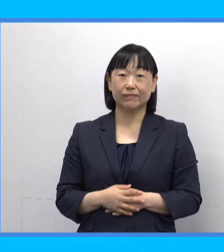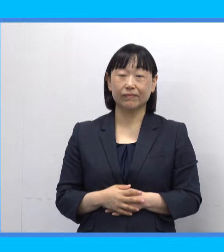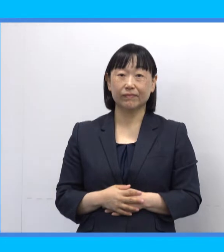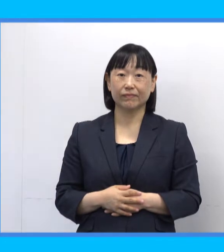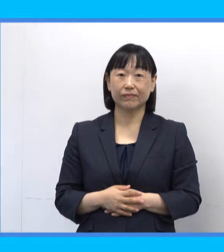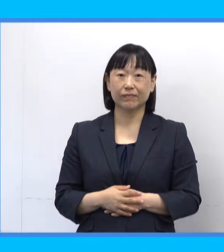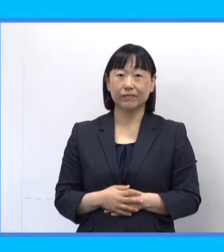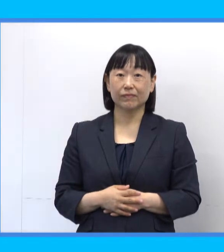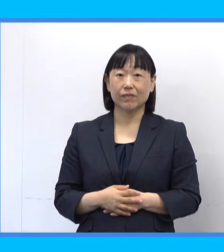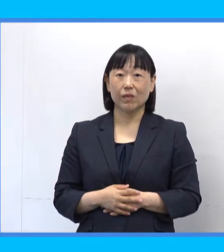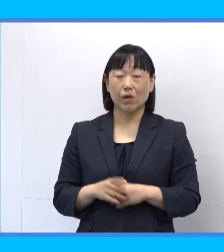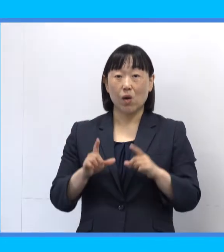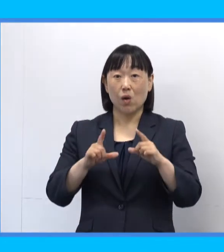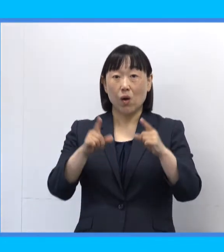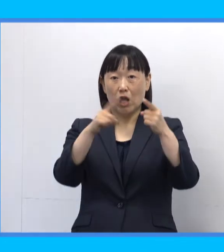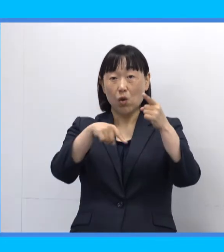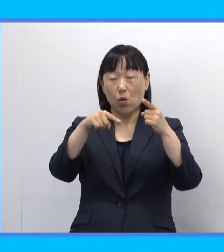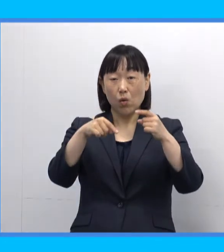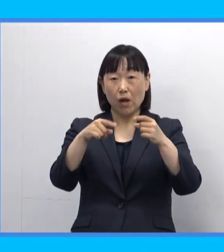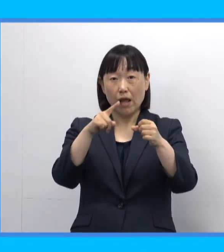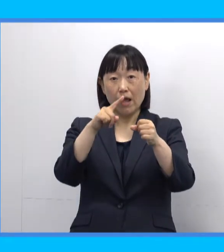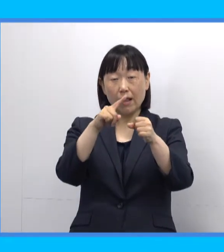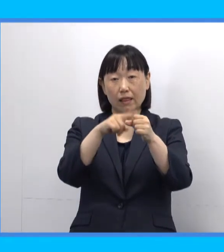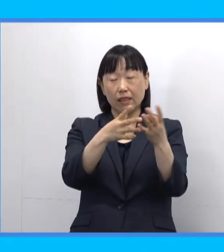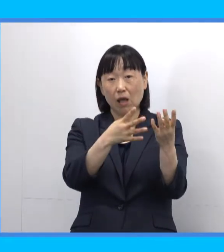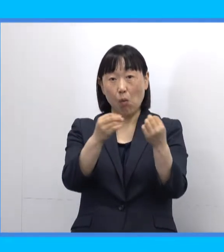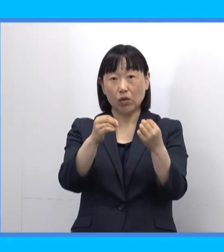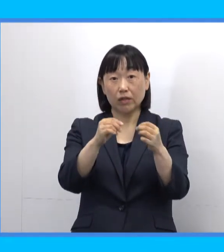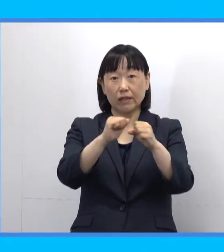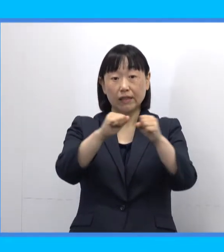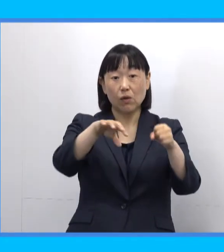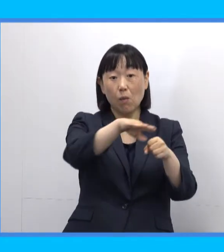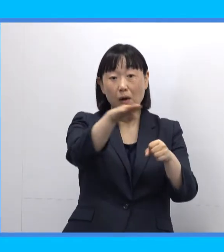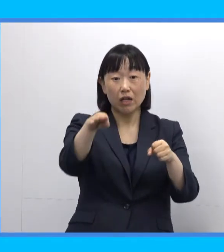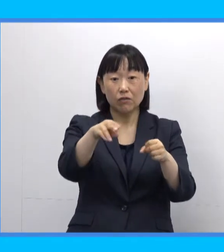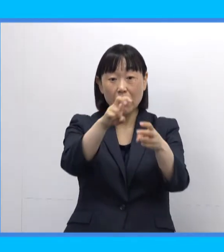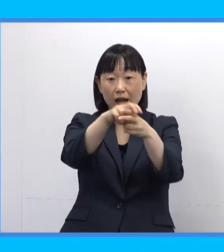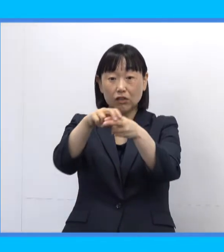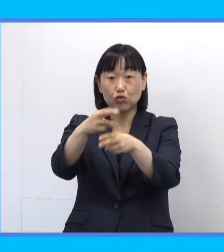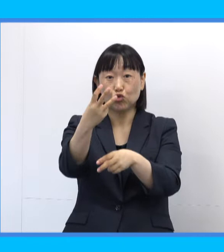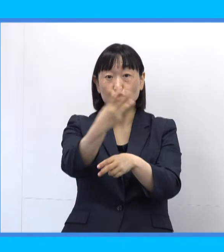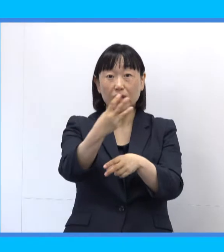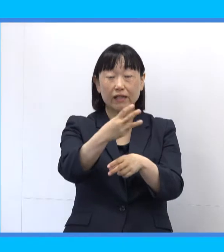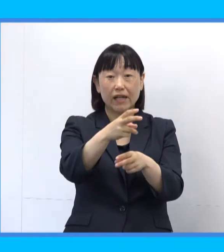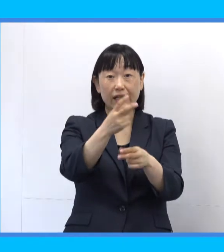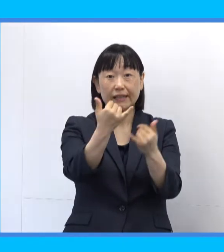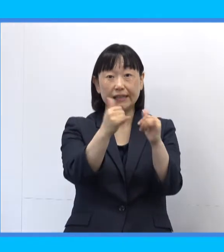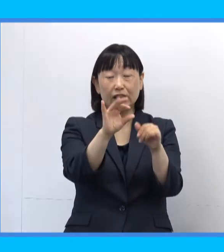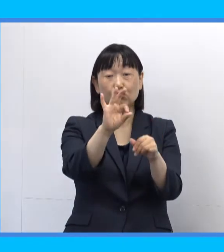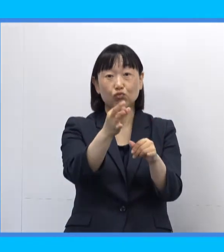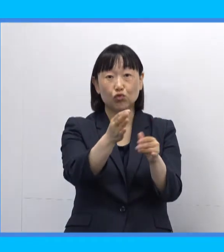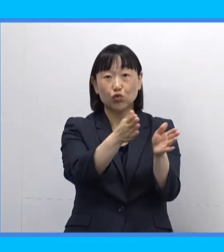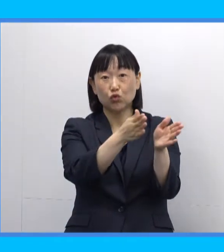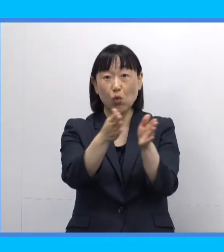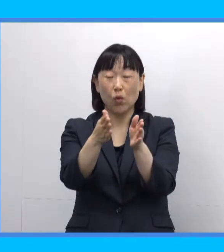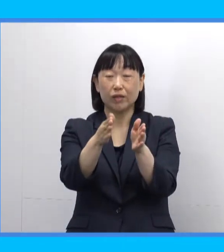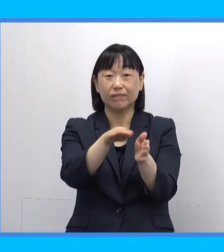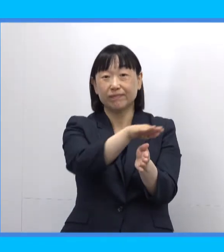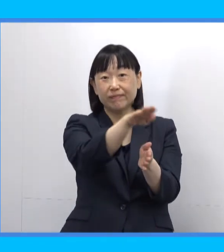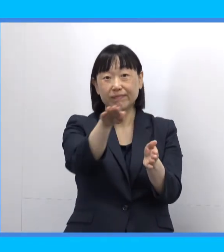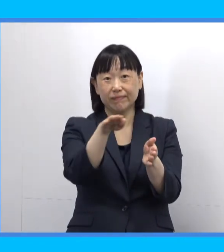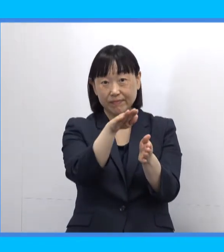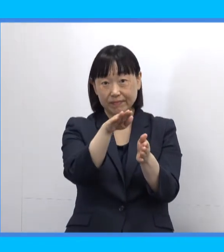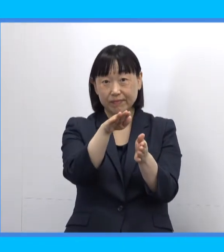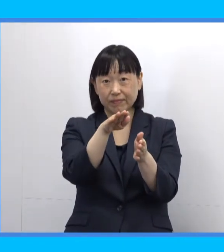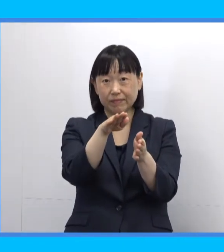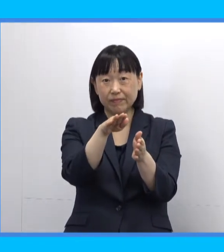最後に、岡崎公園多目的広場には椅子席を3000席3000人分設置いたします